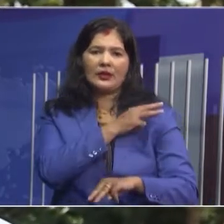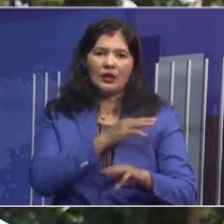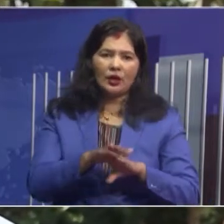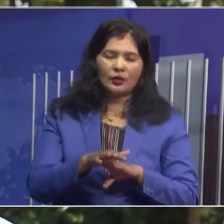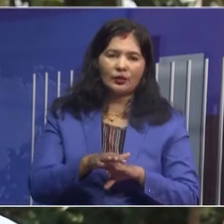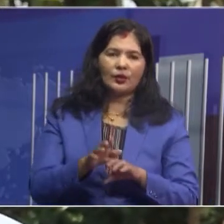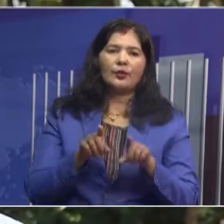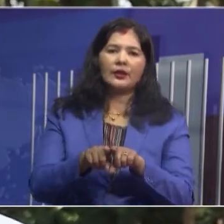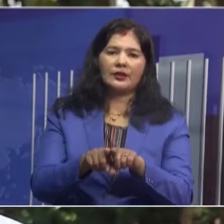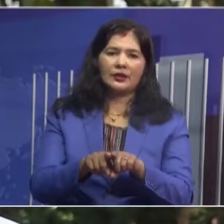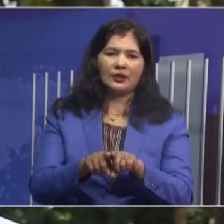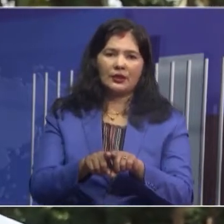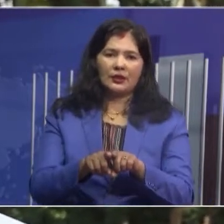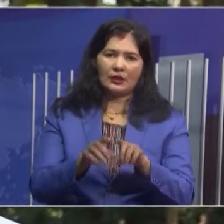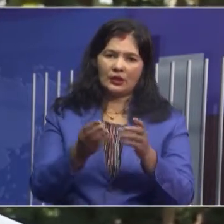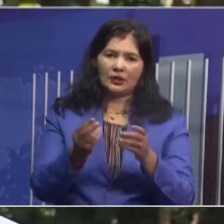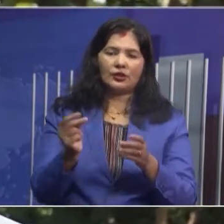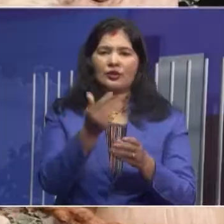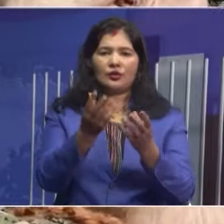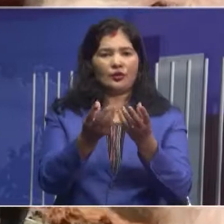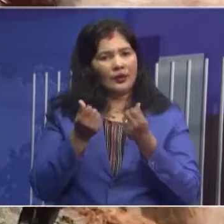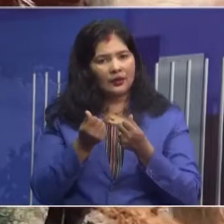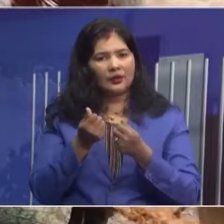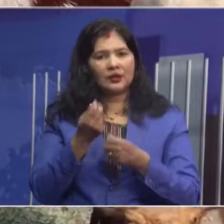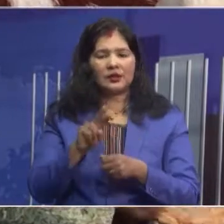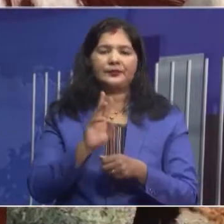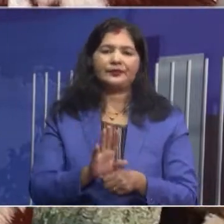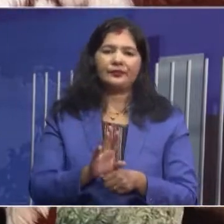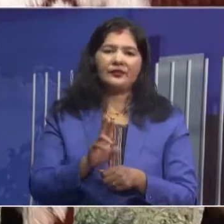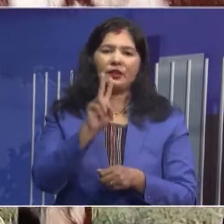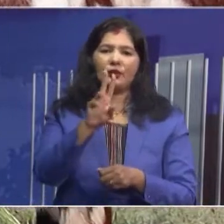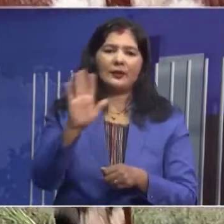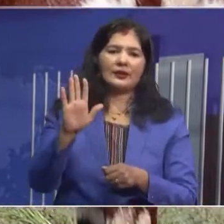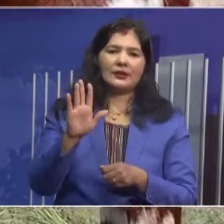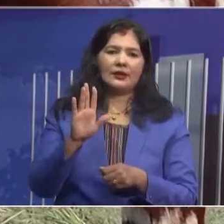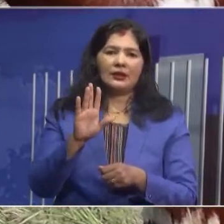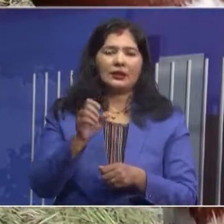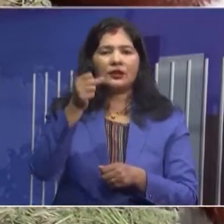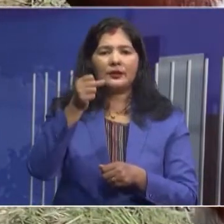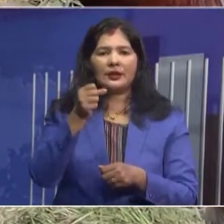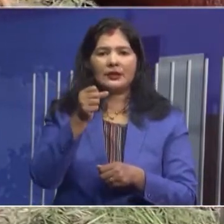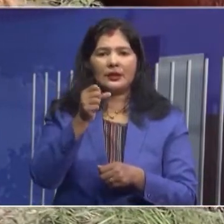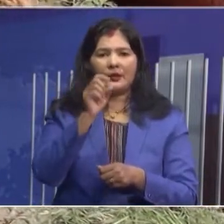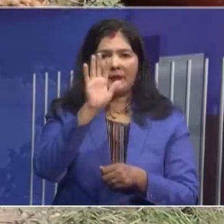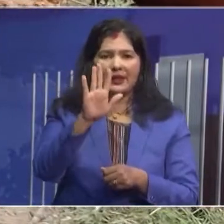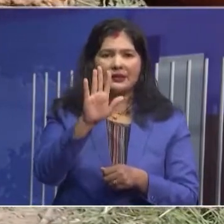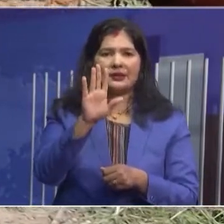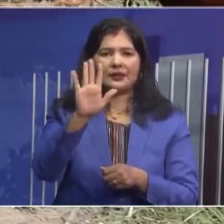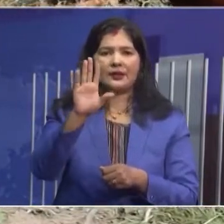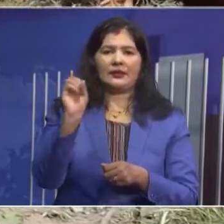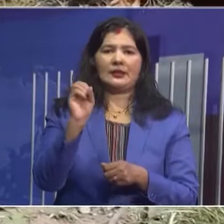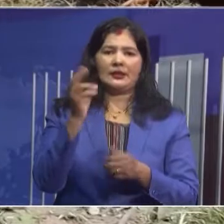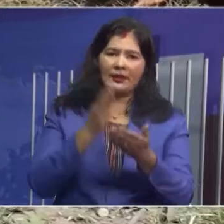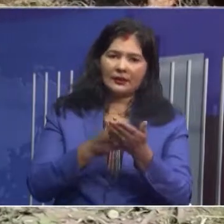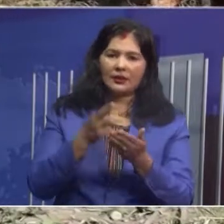यहाँ आएर सहज रूप उपलब्ध भएको अवस्था यहाँ पाइएको छ। गत वर्ष 25 किलोभन्दा माथिका खसी बोकाको प्रति किलो मूल्य 550 रुपियाँ